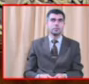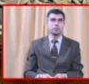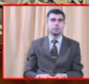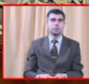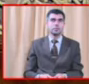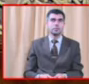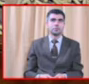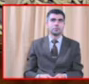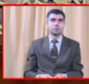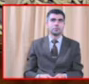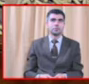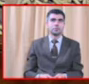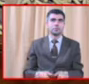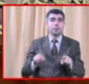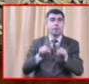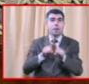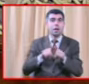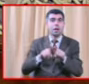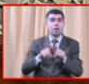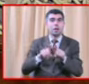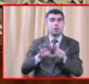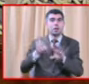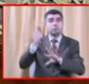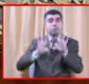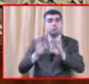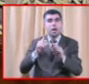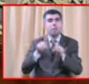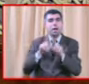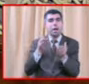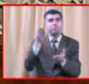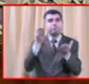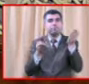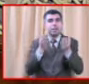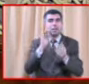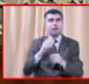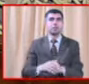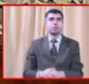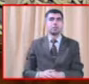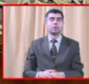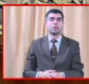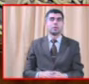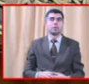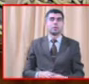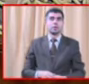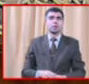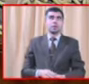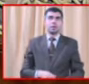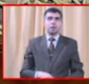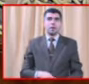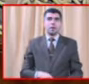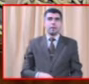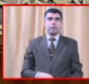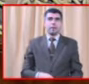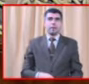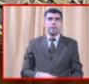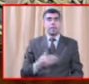سؤال حول إقرار العدالة المجالية في توزيع عروض تشغيل على الصعيد الوطني. هل هناك طرح سؤال سيد نائب؟